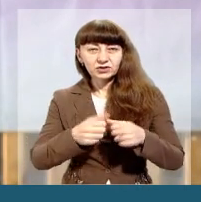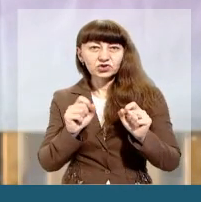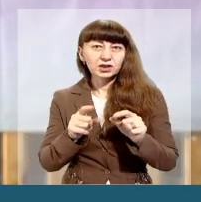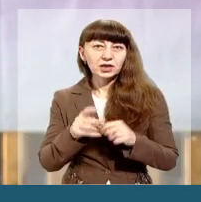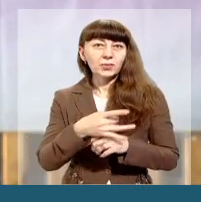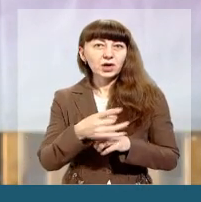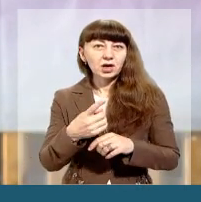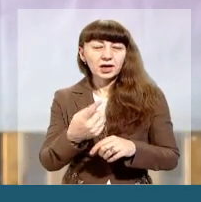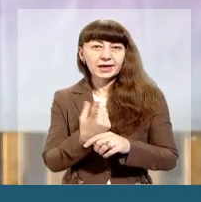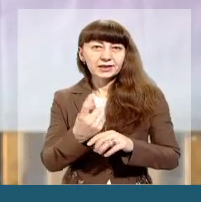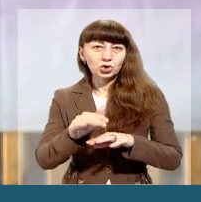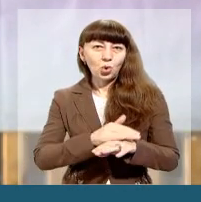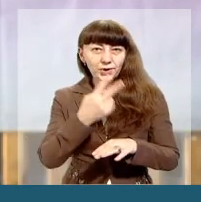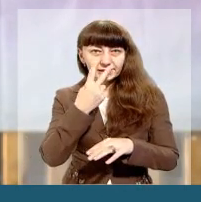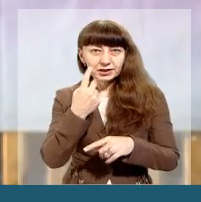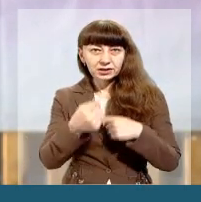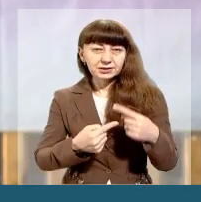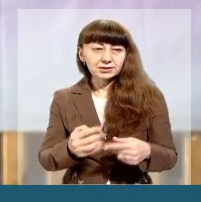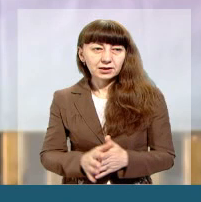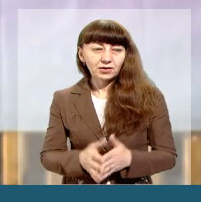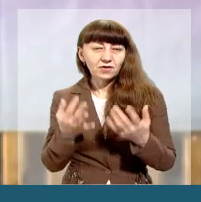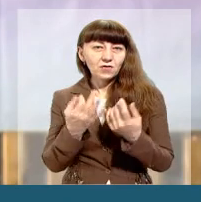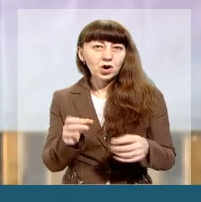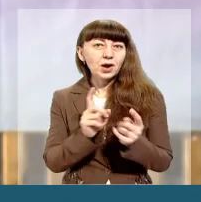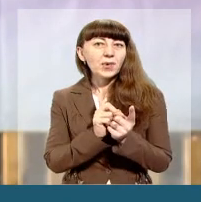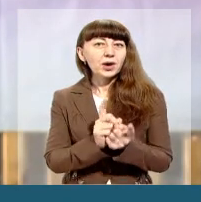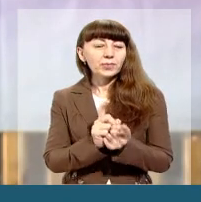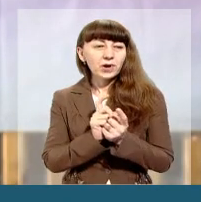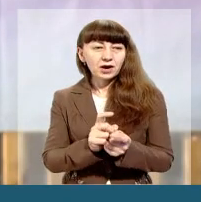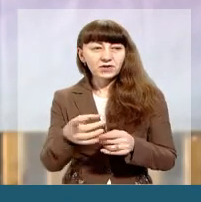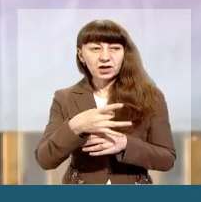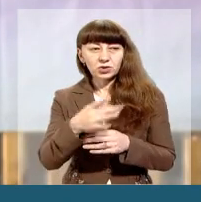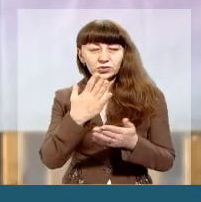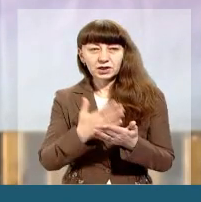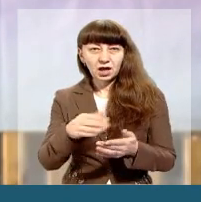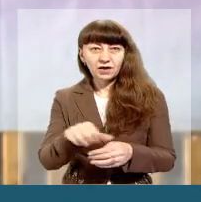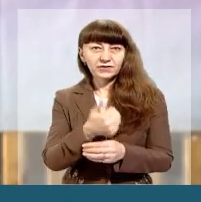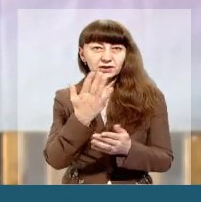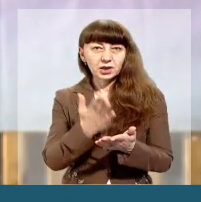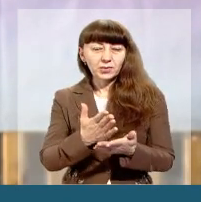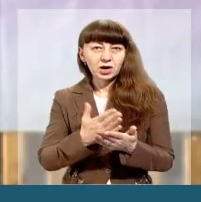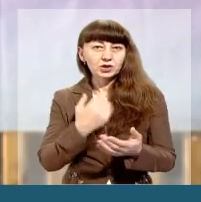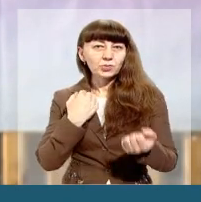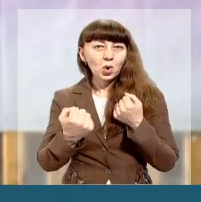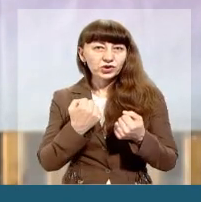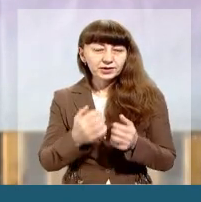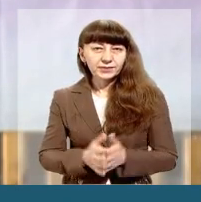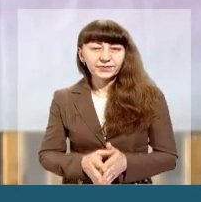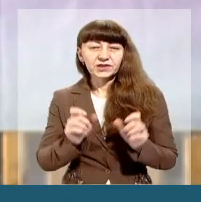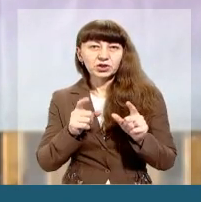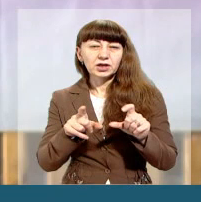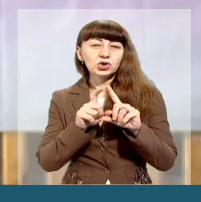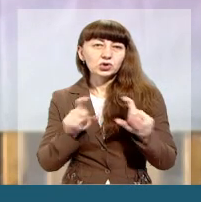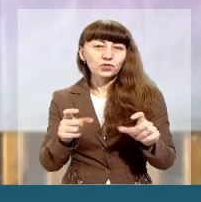районе уже стало доброй традицией. Вольная борьба в нашем районе является одним из опорных видов спорта.